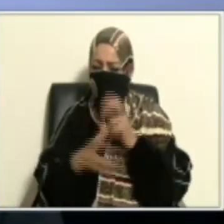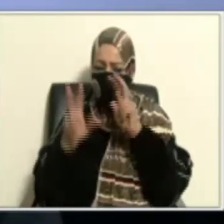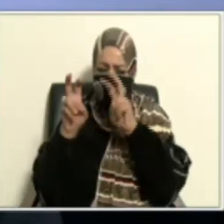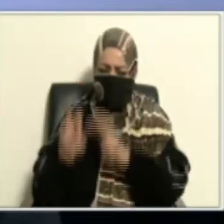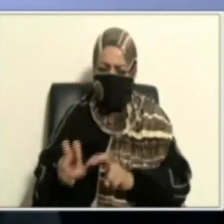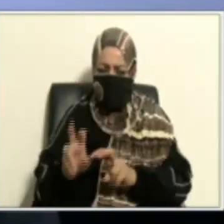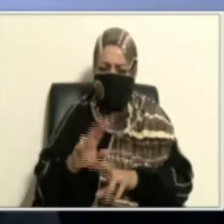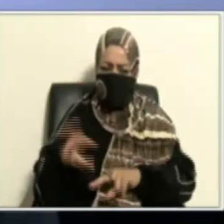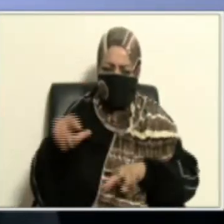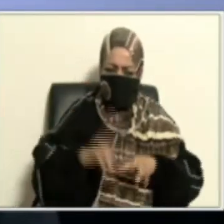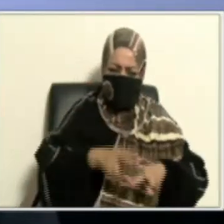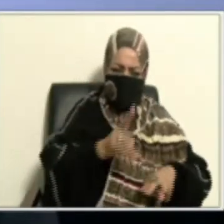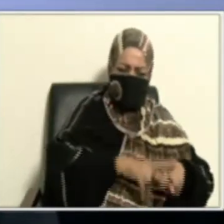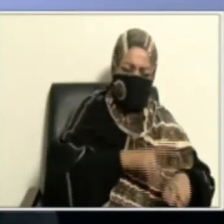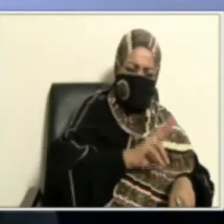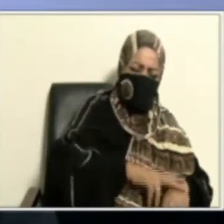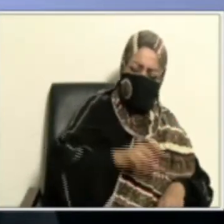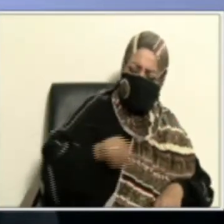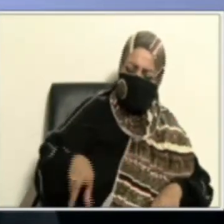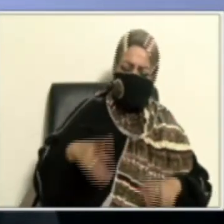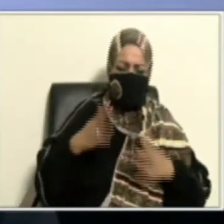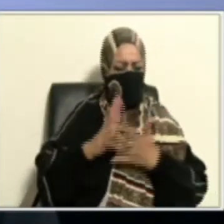من الصلوات.